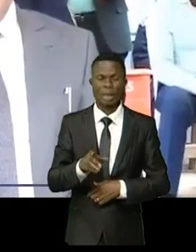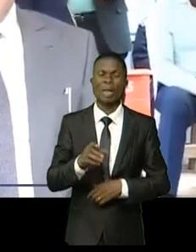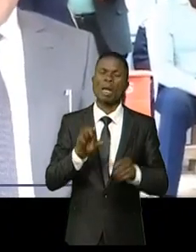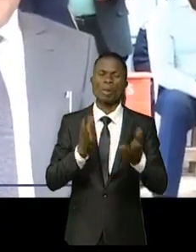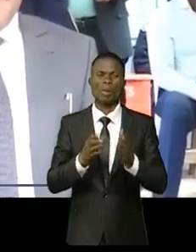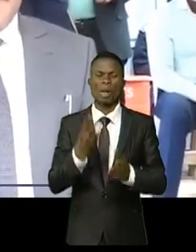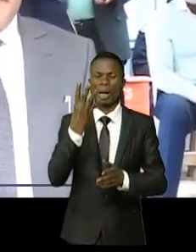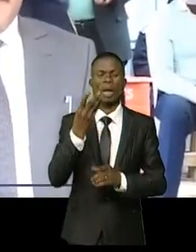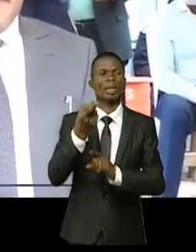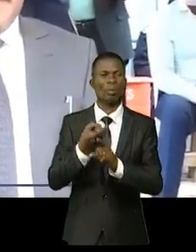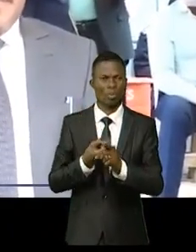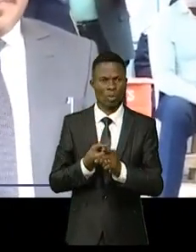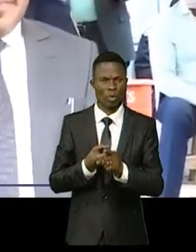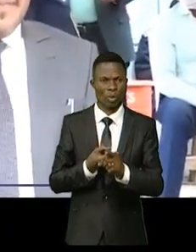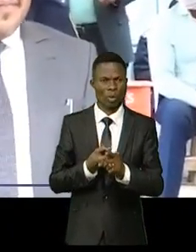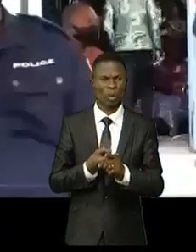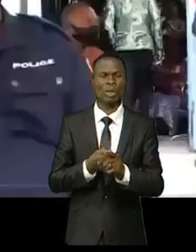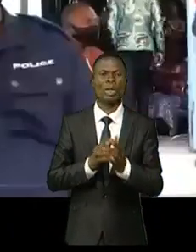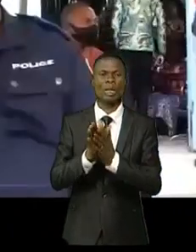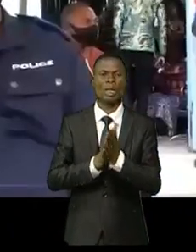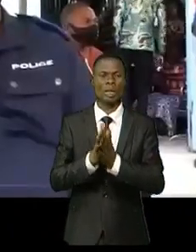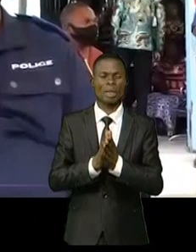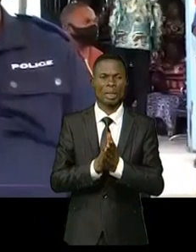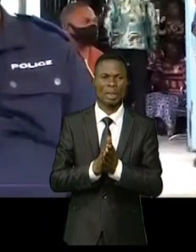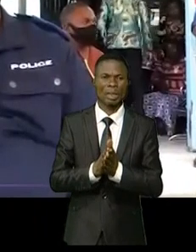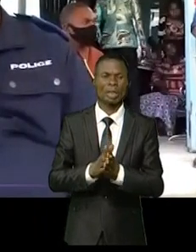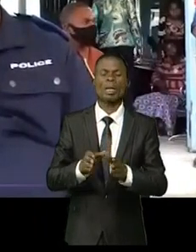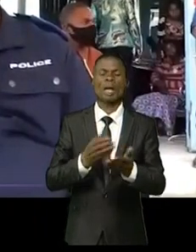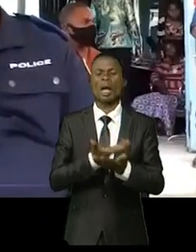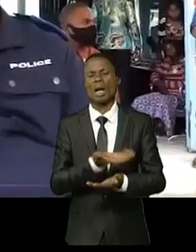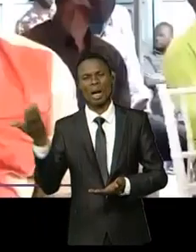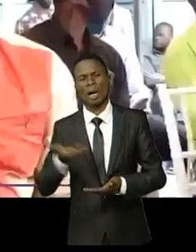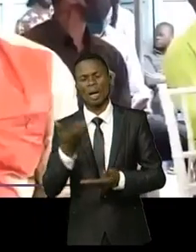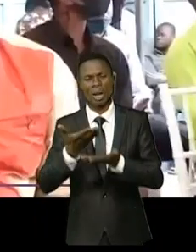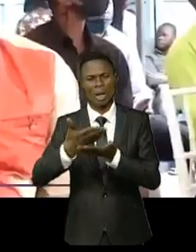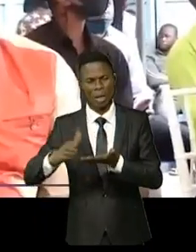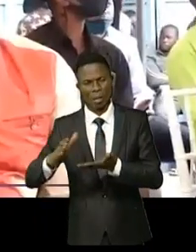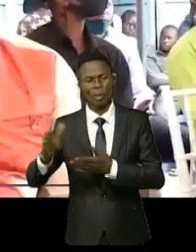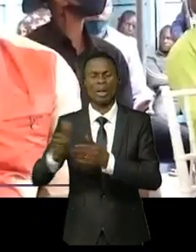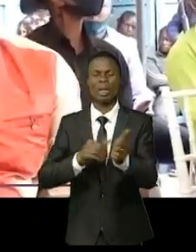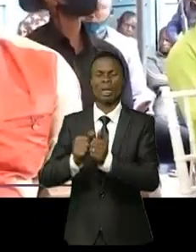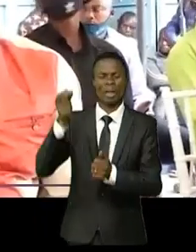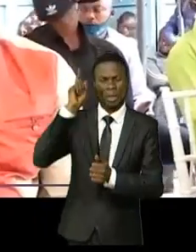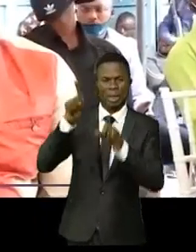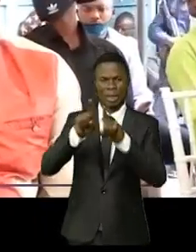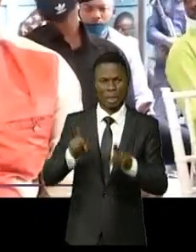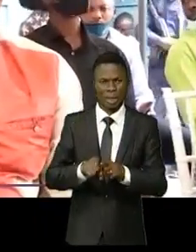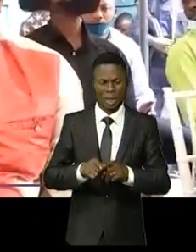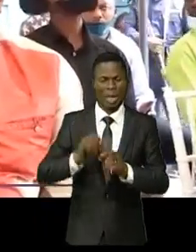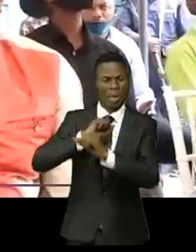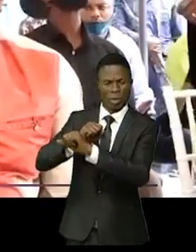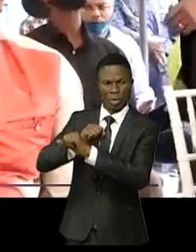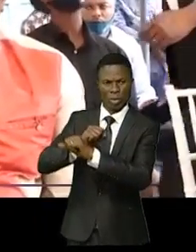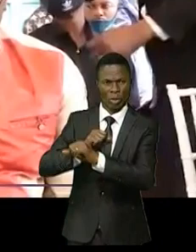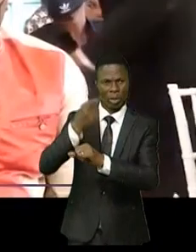de 4 mois et ont consisté au décapage et évacuation de la partie endommagée ainsi que le pavage